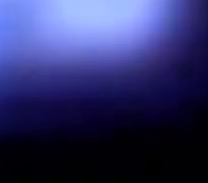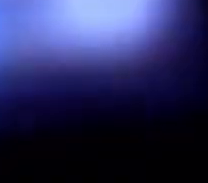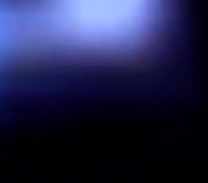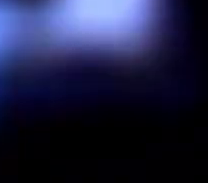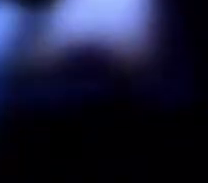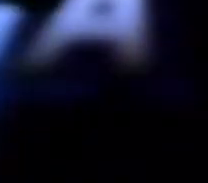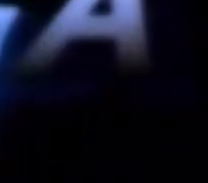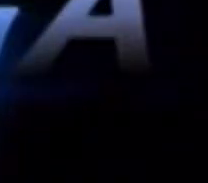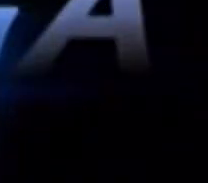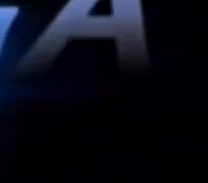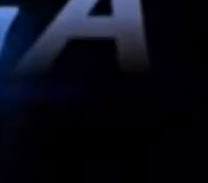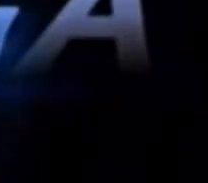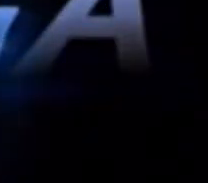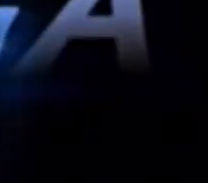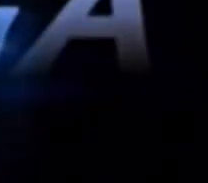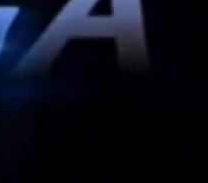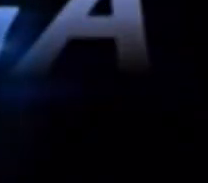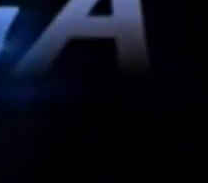okay.